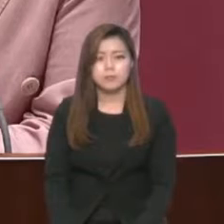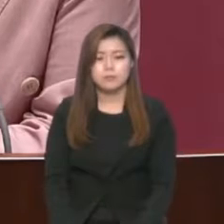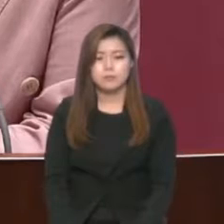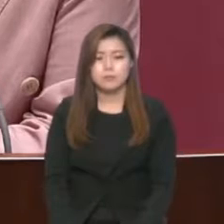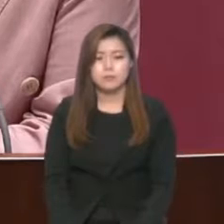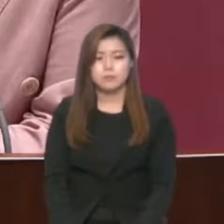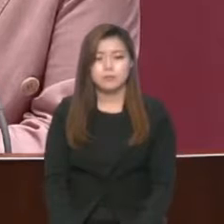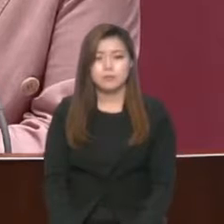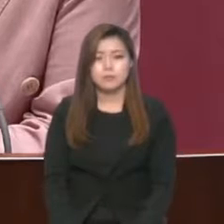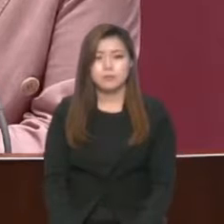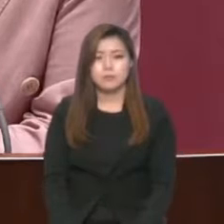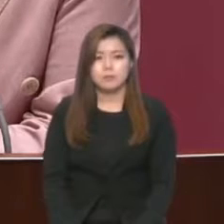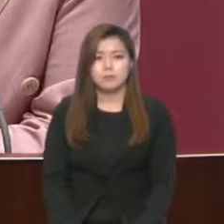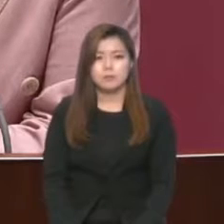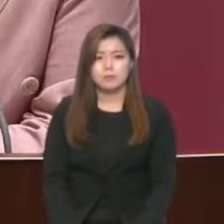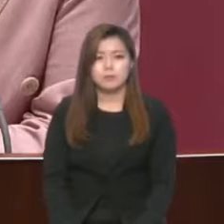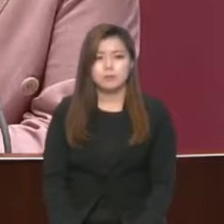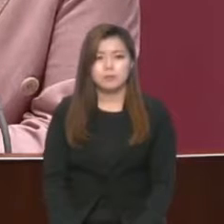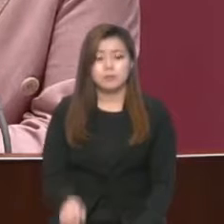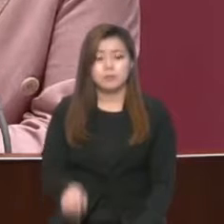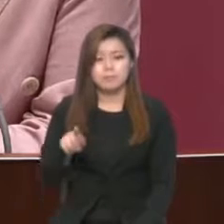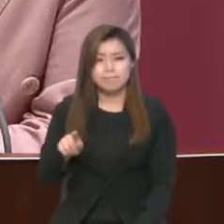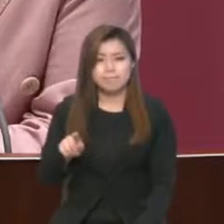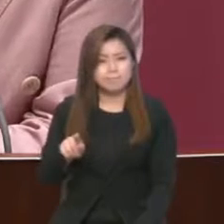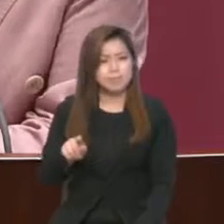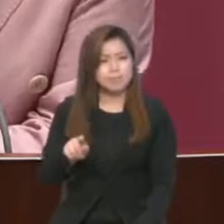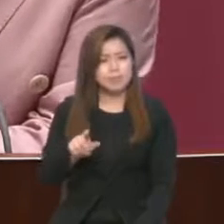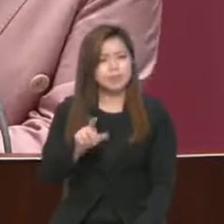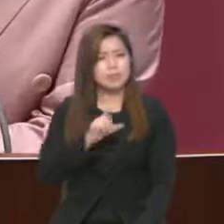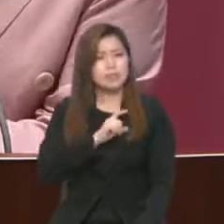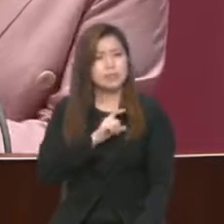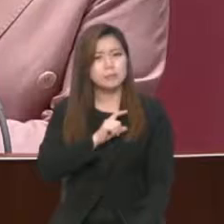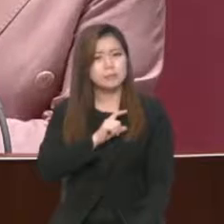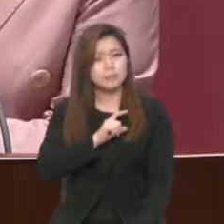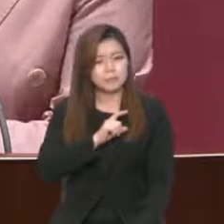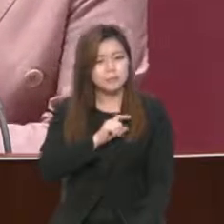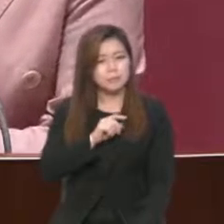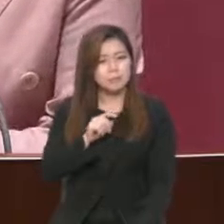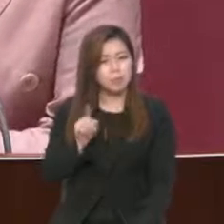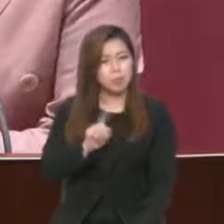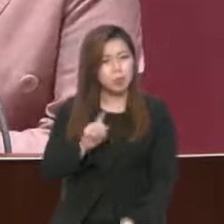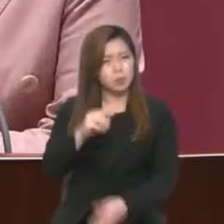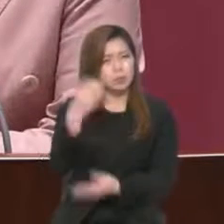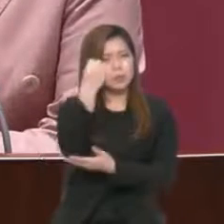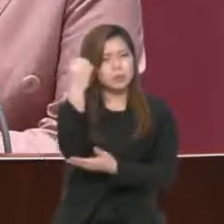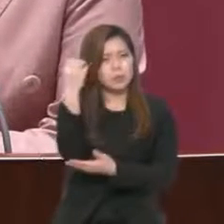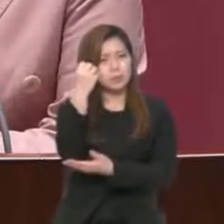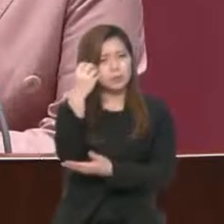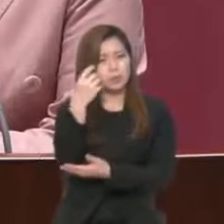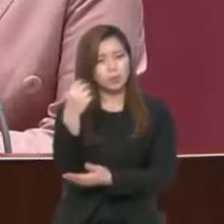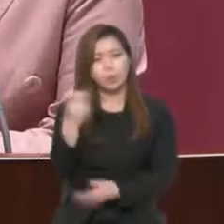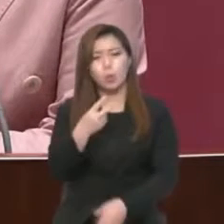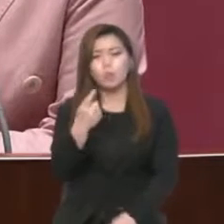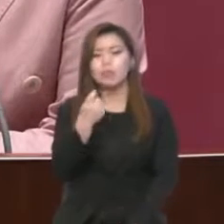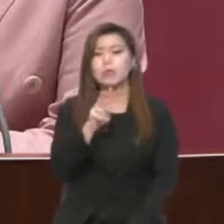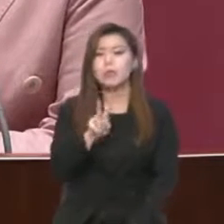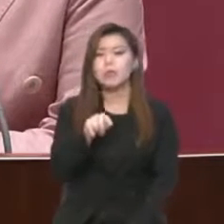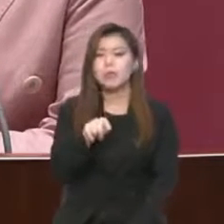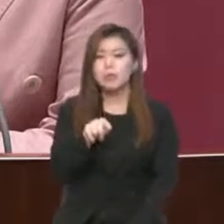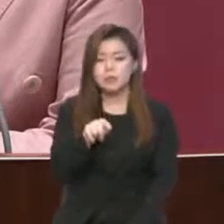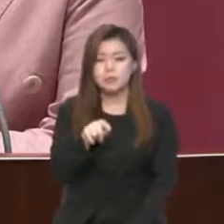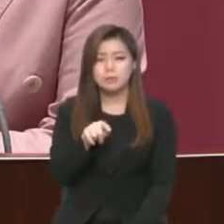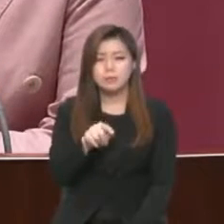아마도 그 특정 신문과 신문 방송에 그 이미 인터뷰도 했고요.